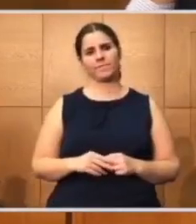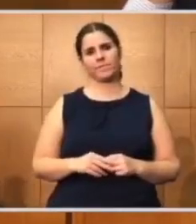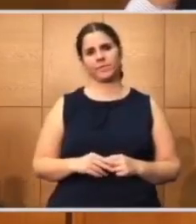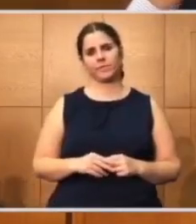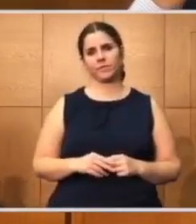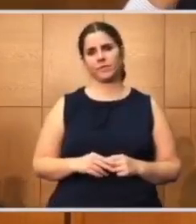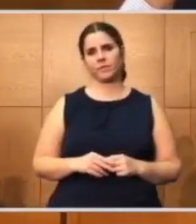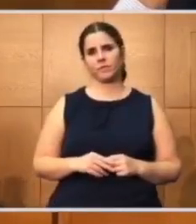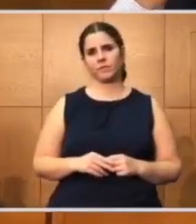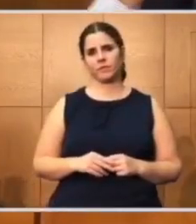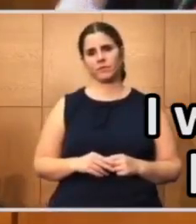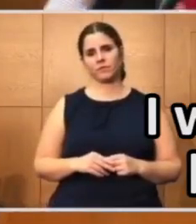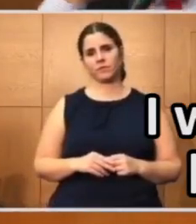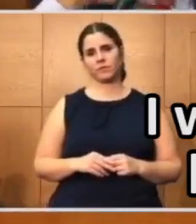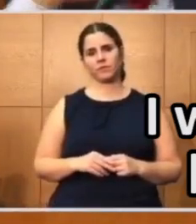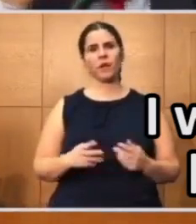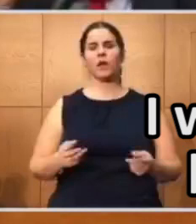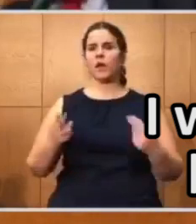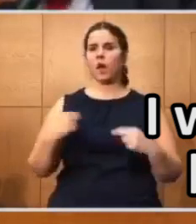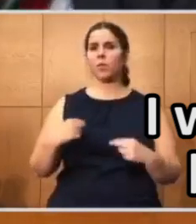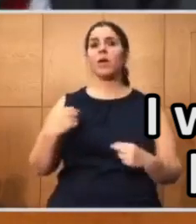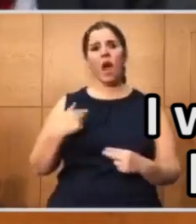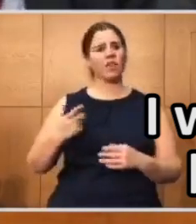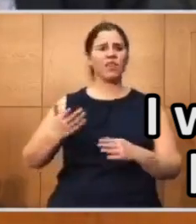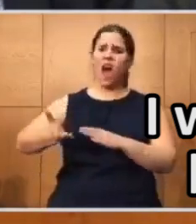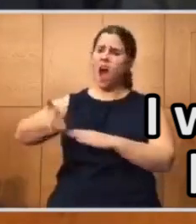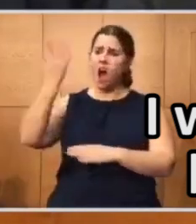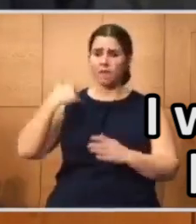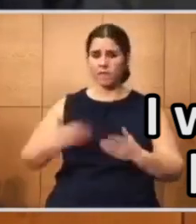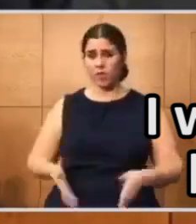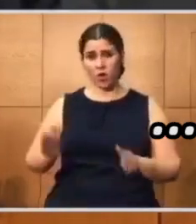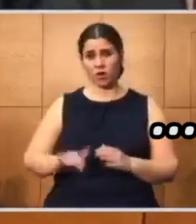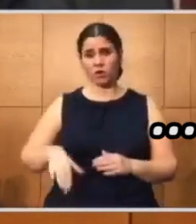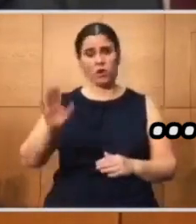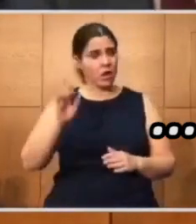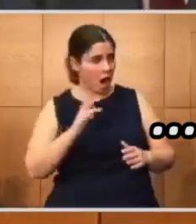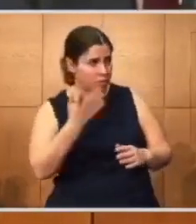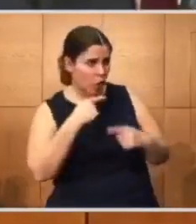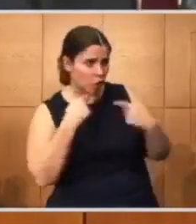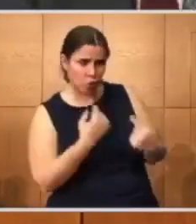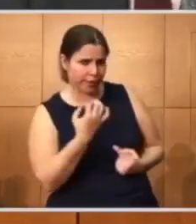A Petr Hanning. Já jsem se taky narodil dřív, ale bohužel